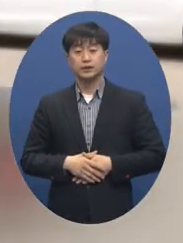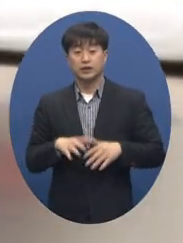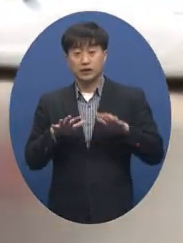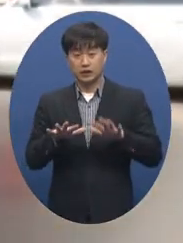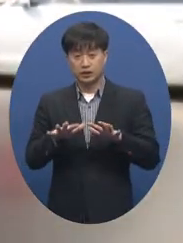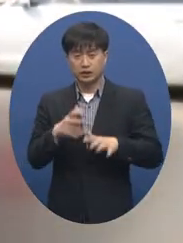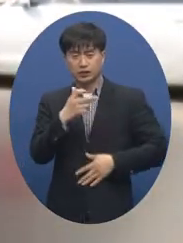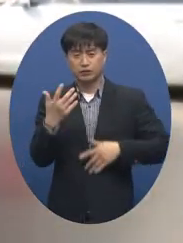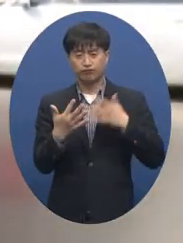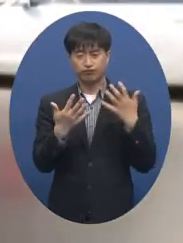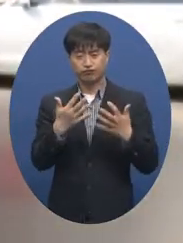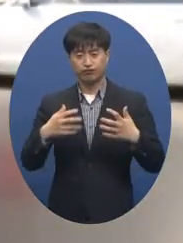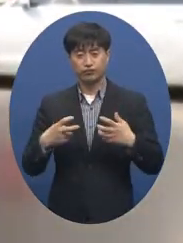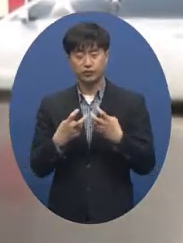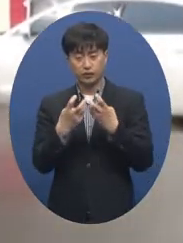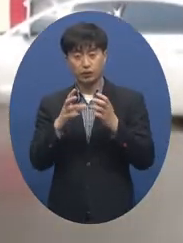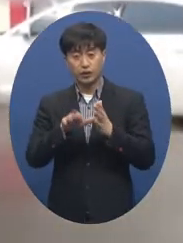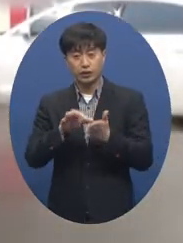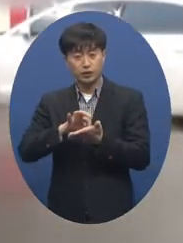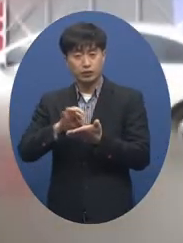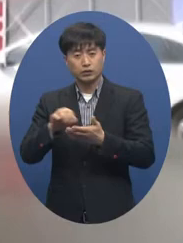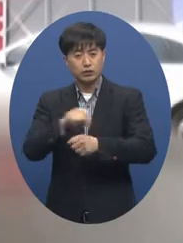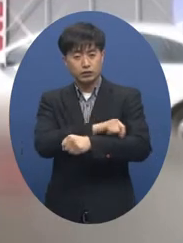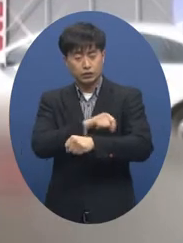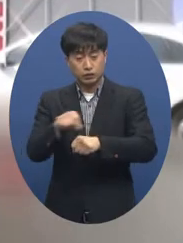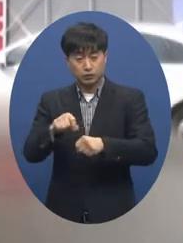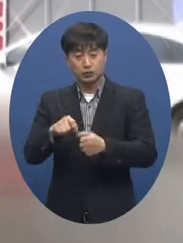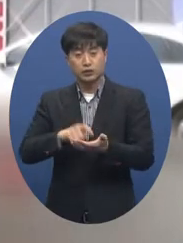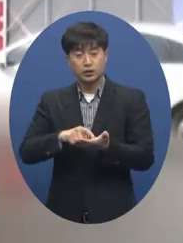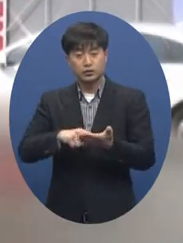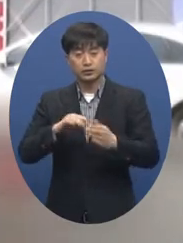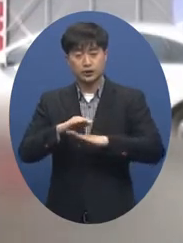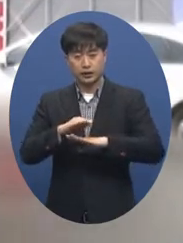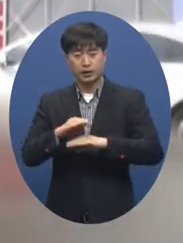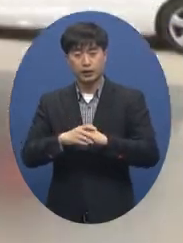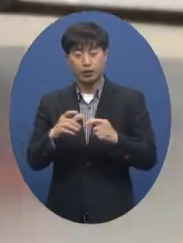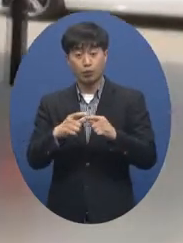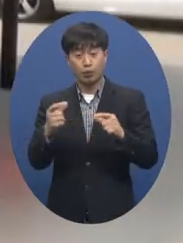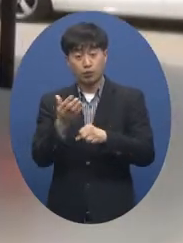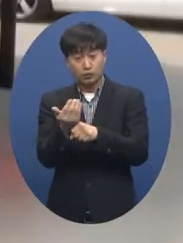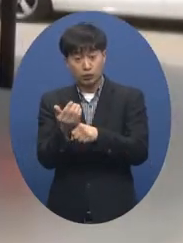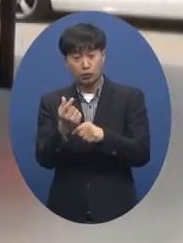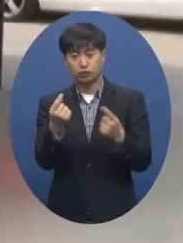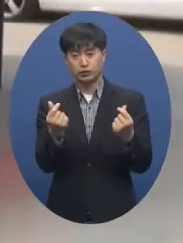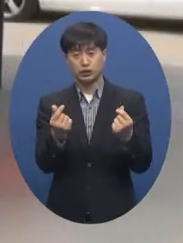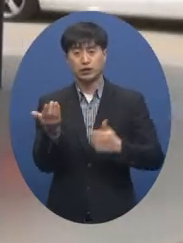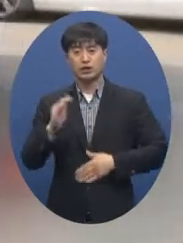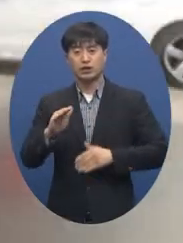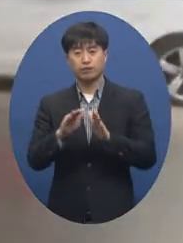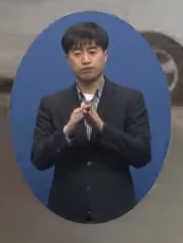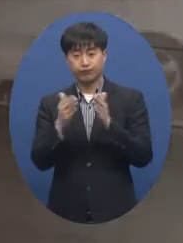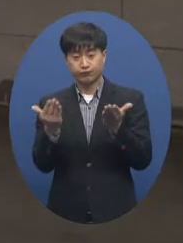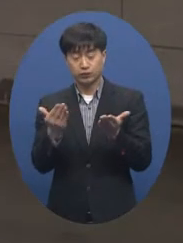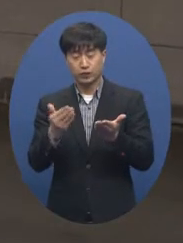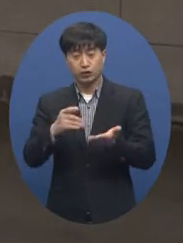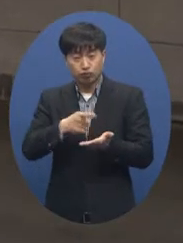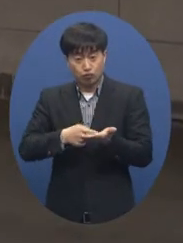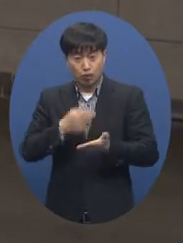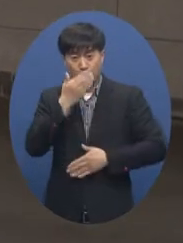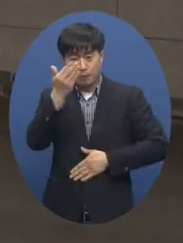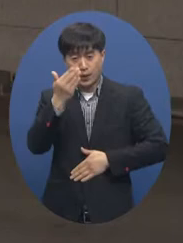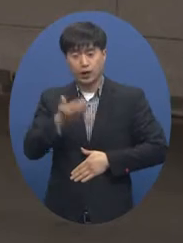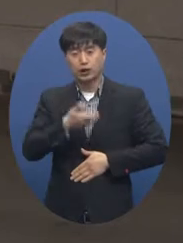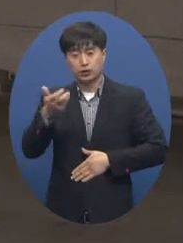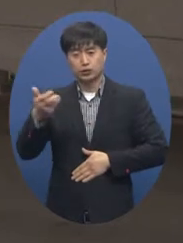지진이나 대형 화재 등 재난 상황에 쓰이는 이른바 특수 응급차. 일반 탑차처럼 생겼는데 펼치면 간단한 수술까지 할수